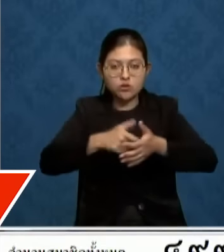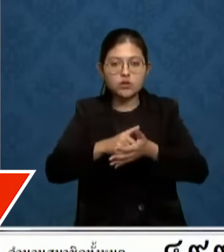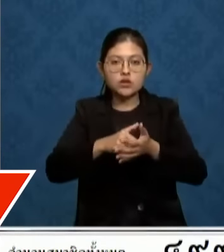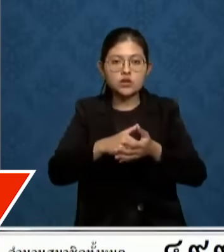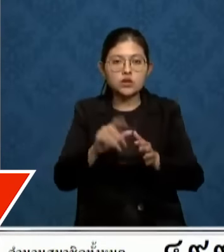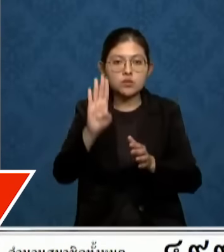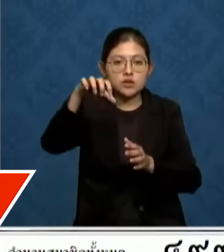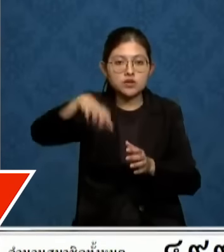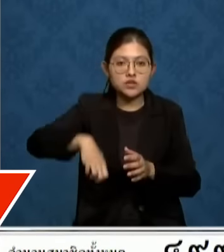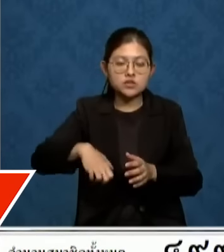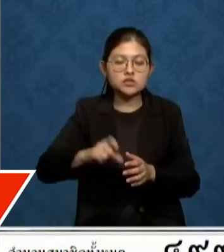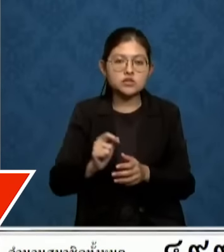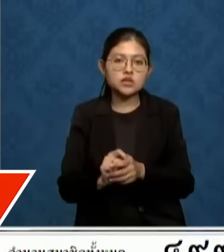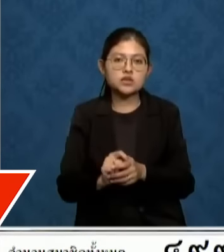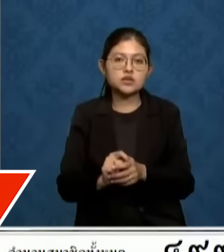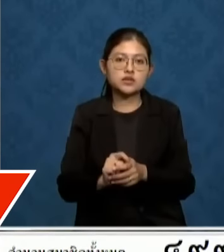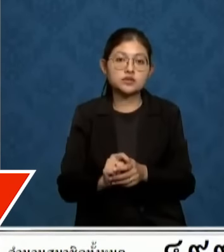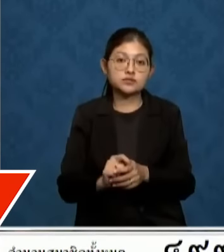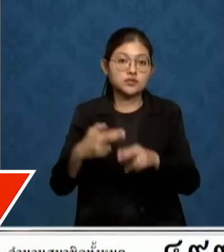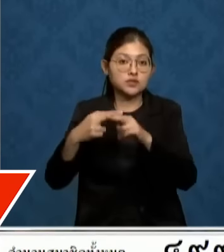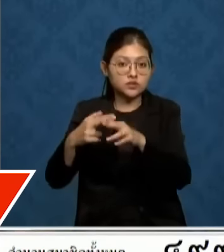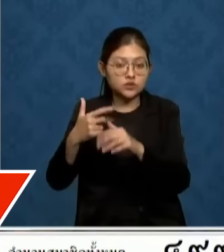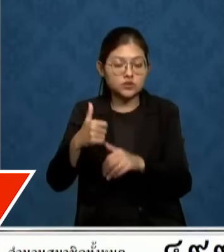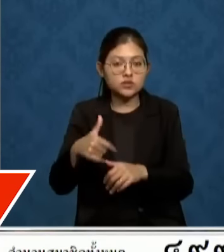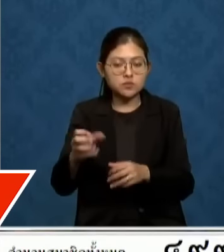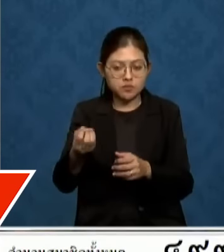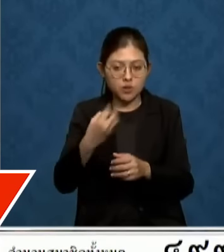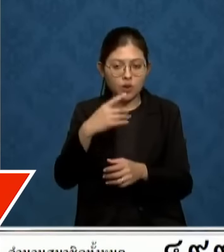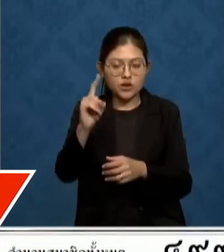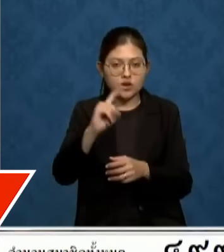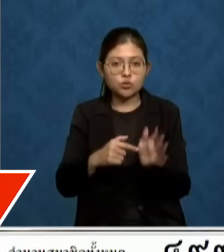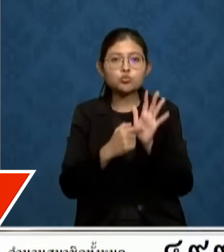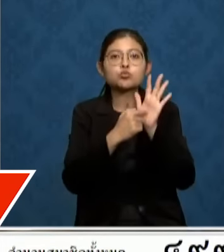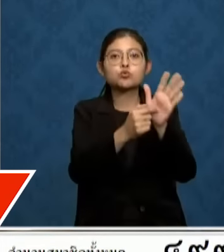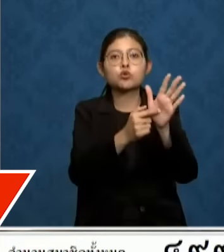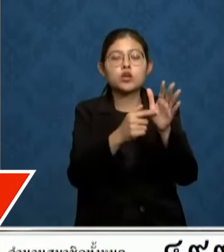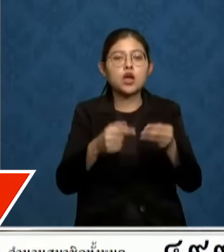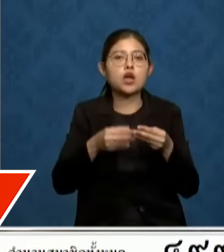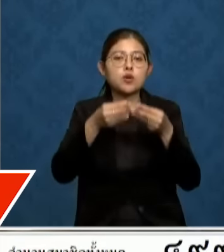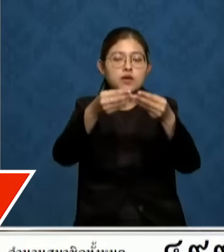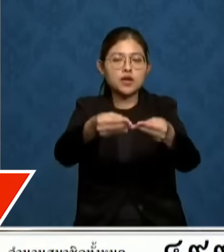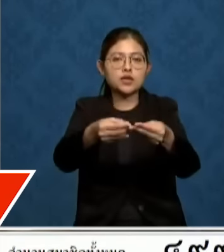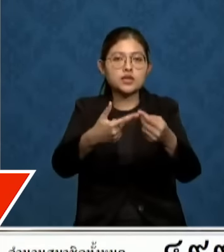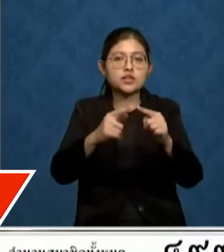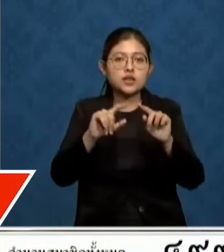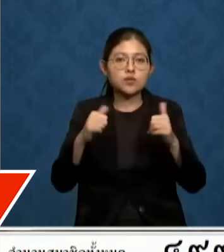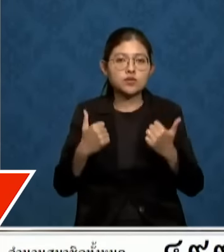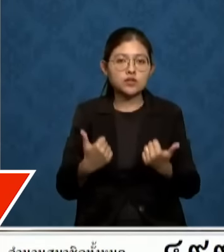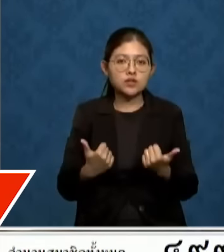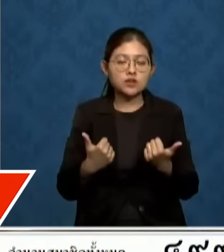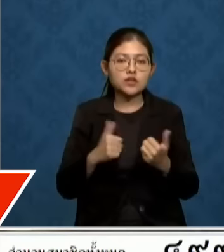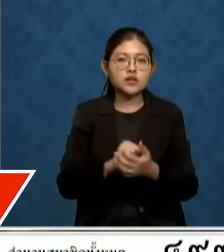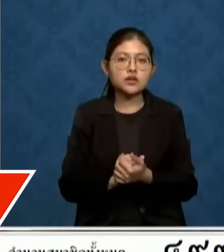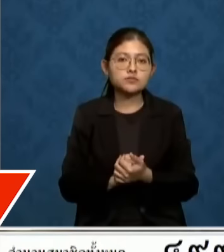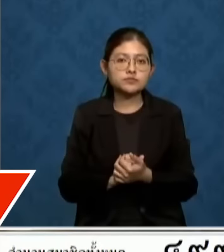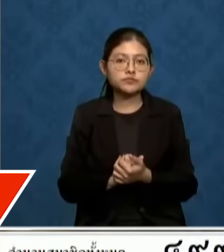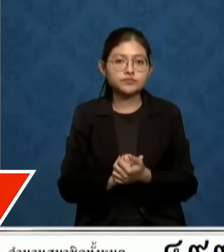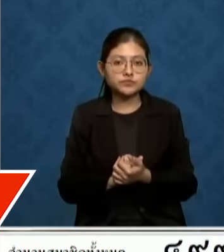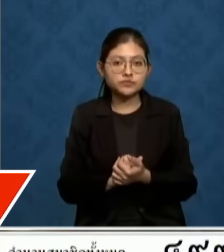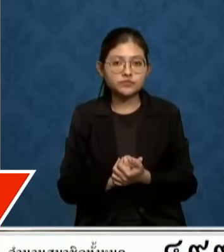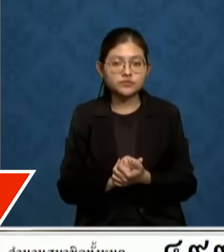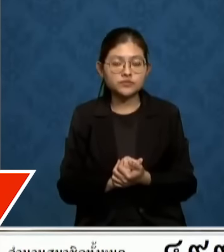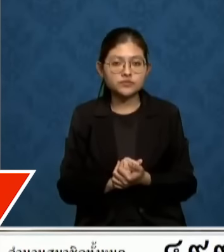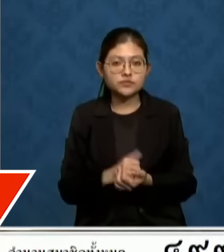บริษัทเอกชนแห่งหนึ่งนะครับแจ้งว่ามีการส่งตัวอย่างนะครับแต่เนื่องจากการอ่าพอเรา